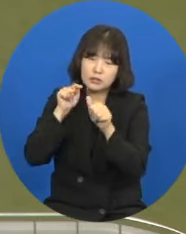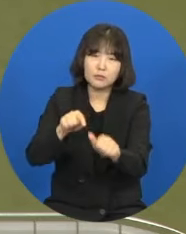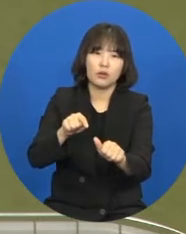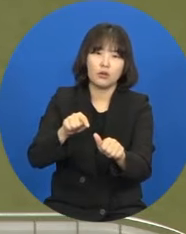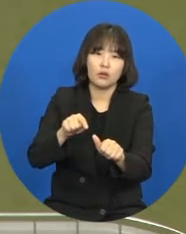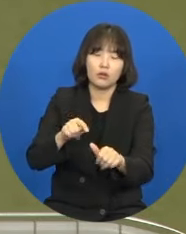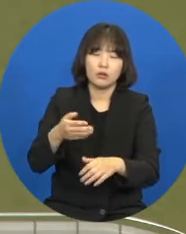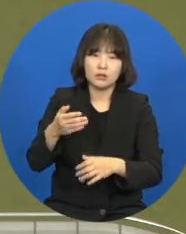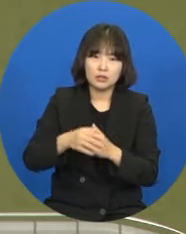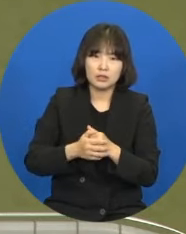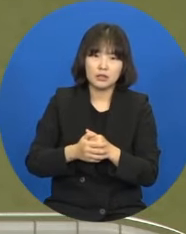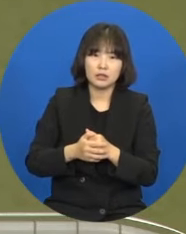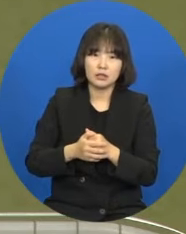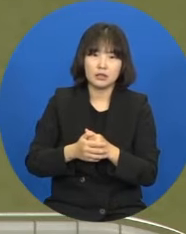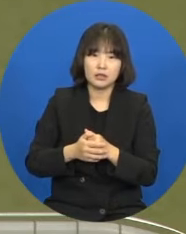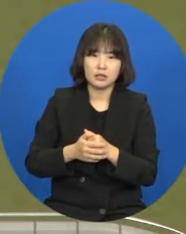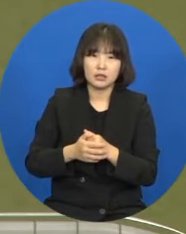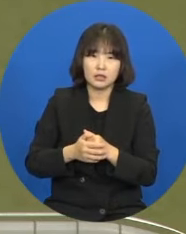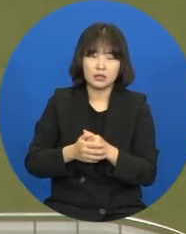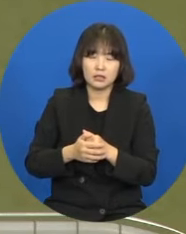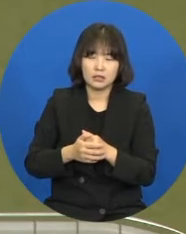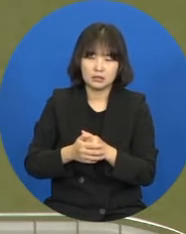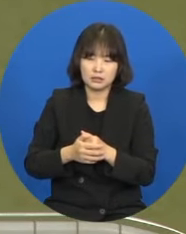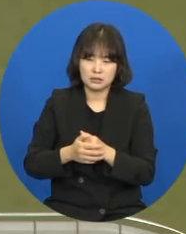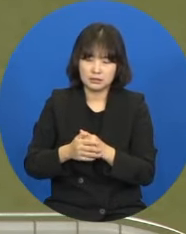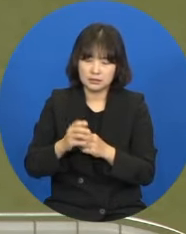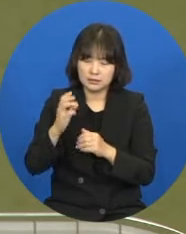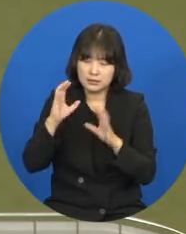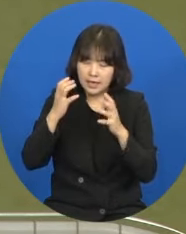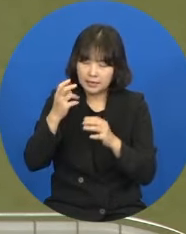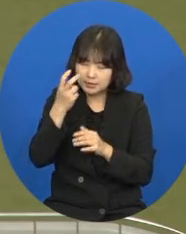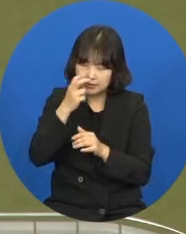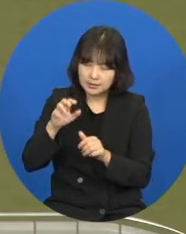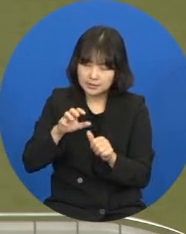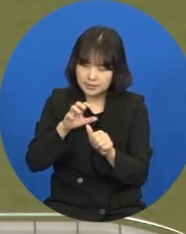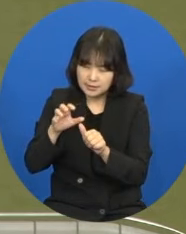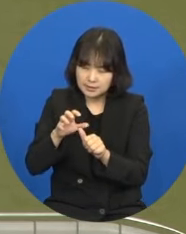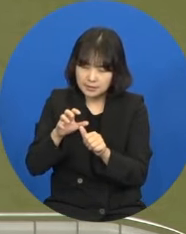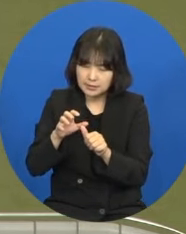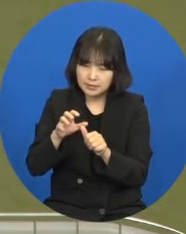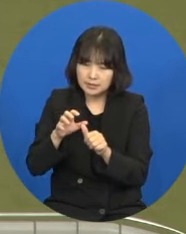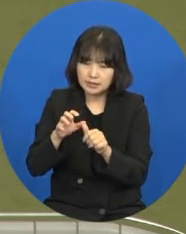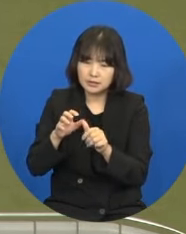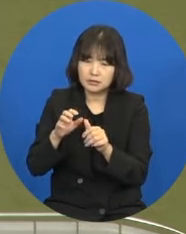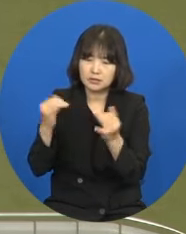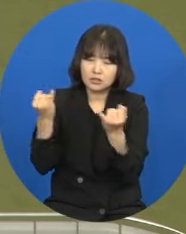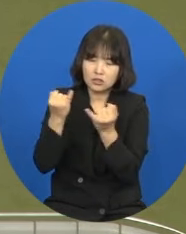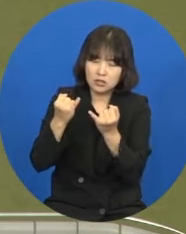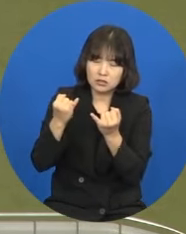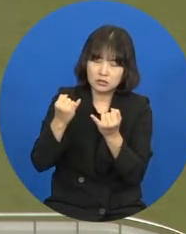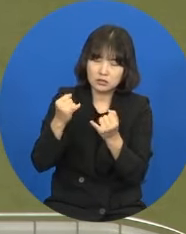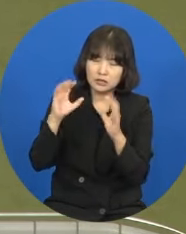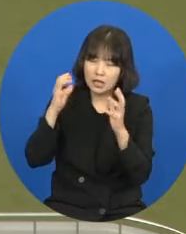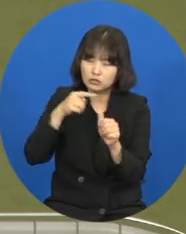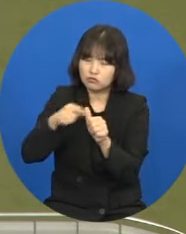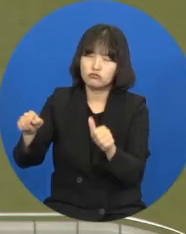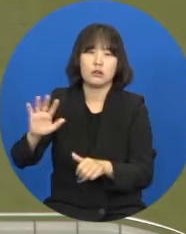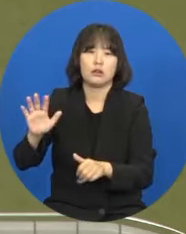안 죽이는 거야 지켜냈어요 그중에 하나가 모세 아닙니까 대하죠 걸리면 죽는